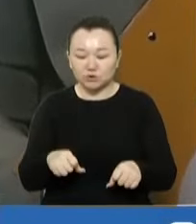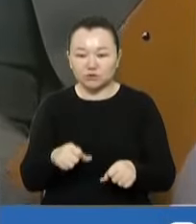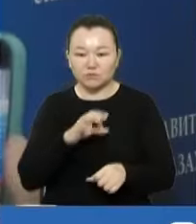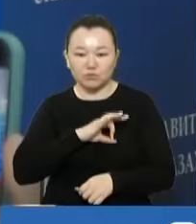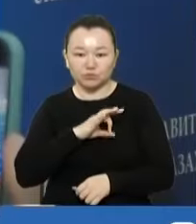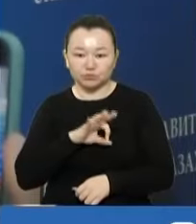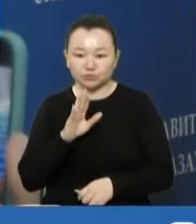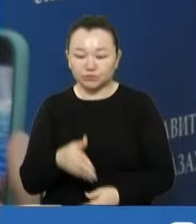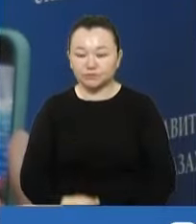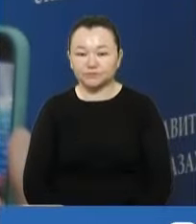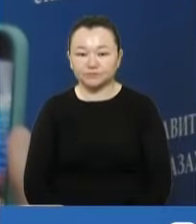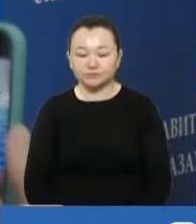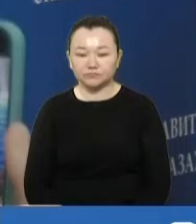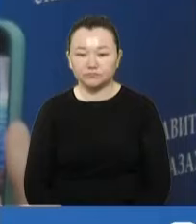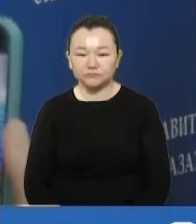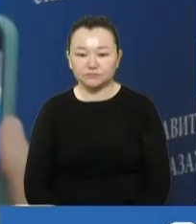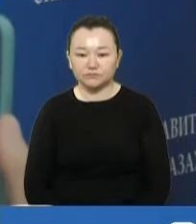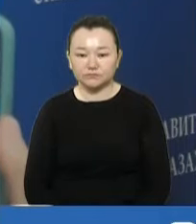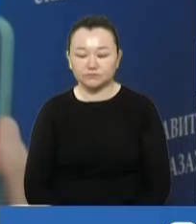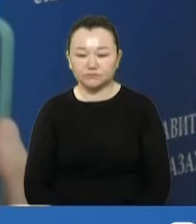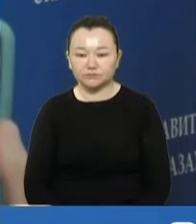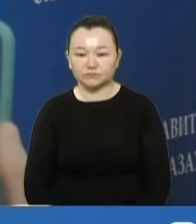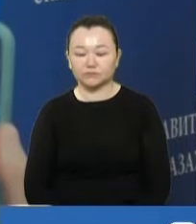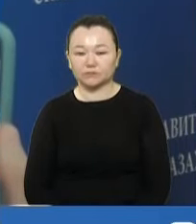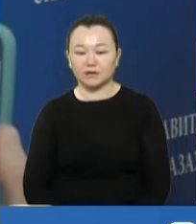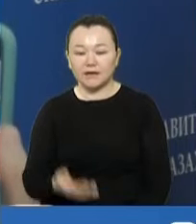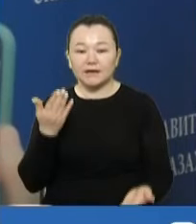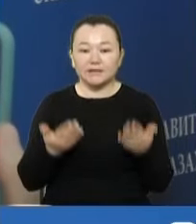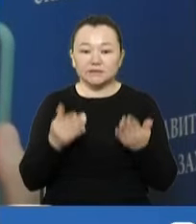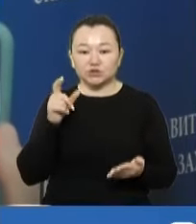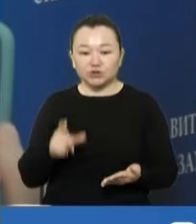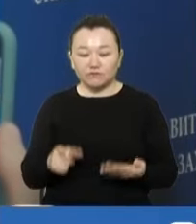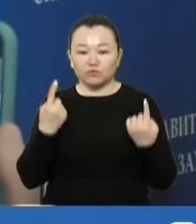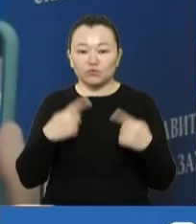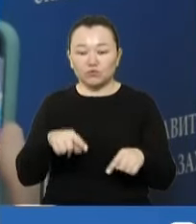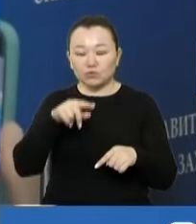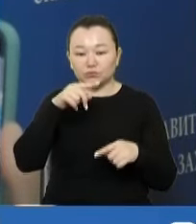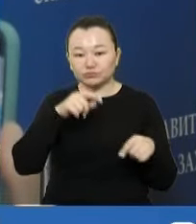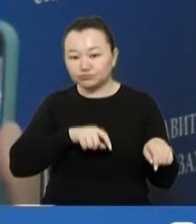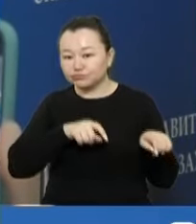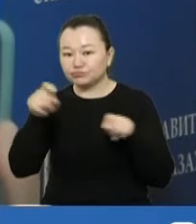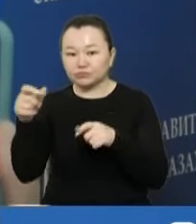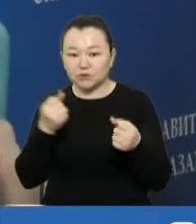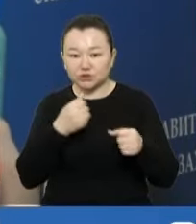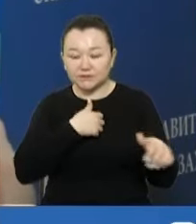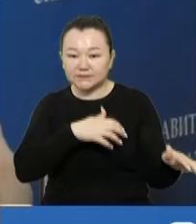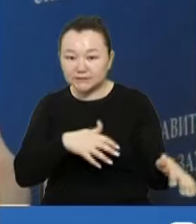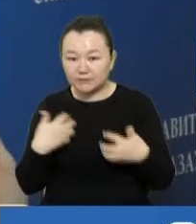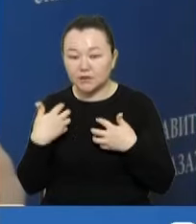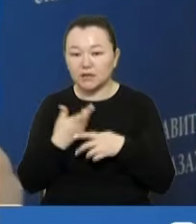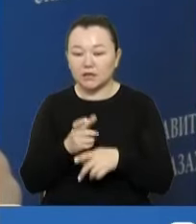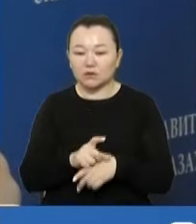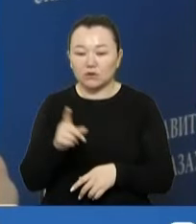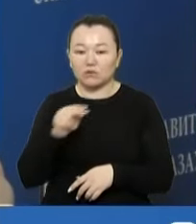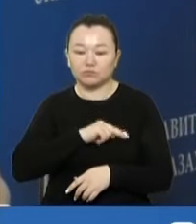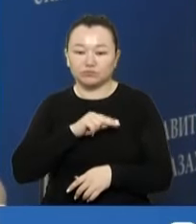отыр. Возврат осуществляется. Егер адам өзге елге қоныс аударып, көлігінде ала кететін болса, оған кәдеге